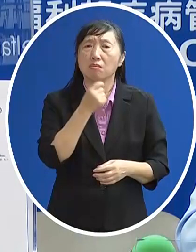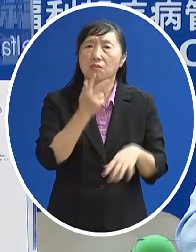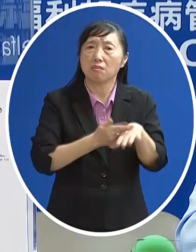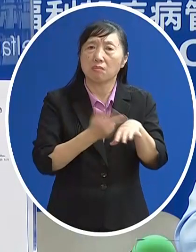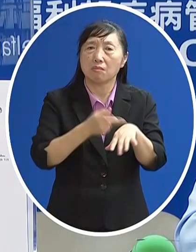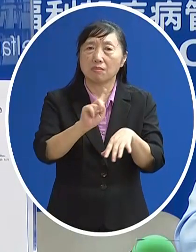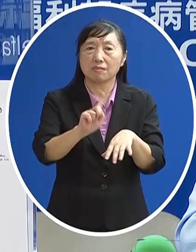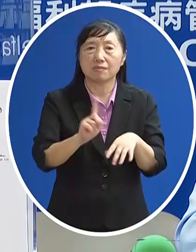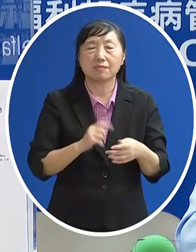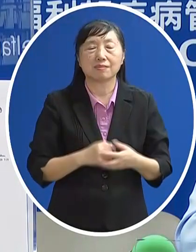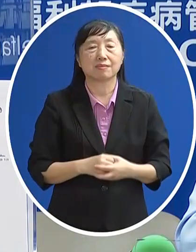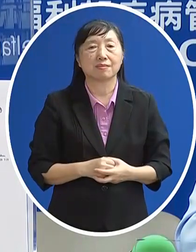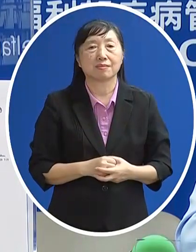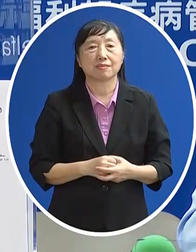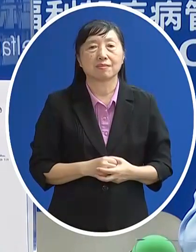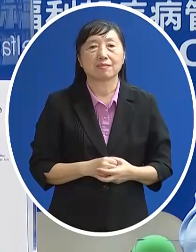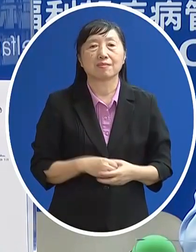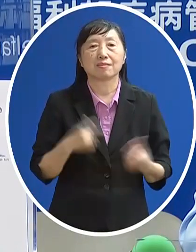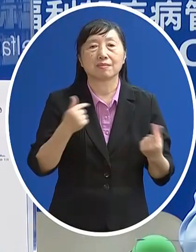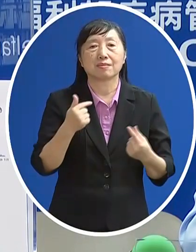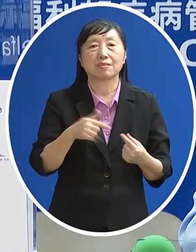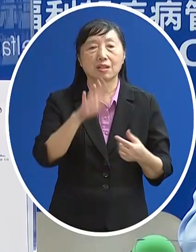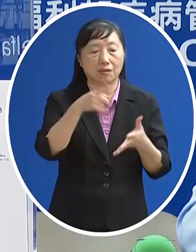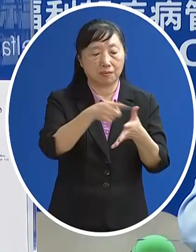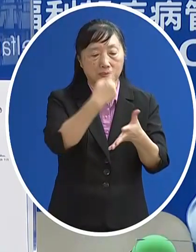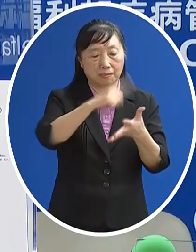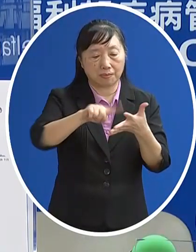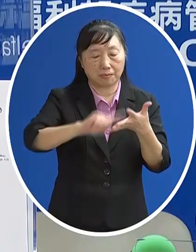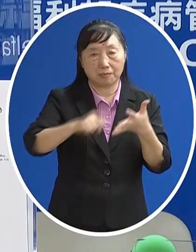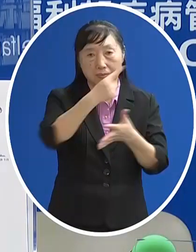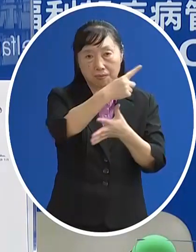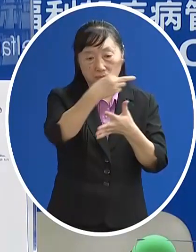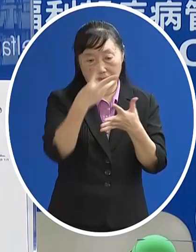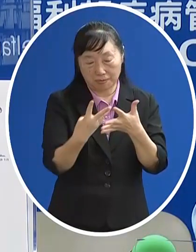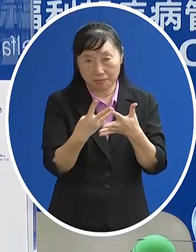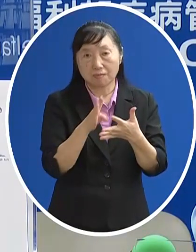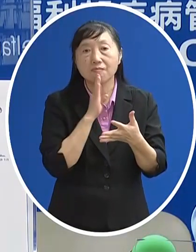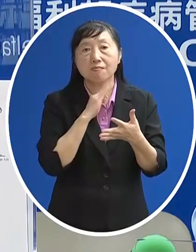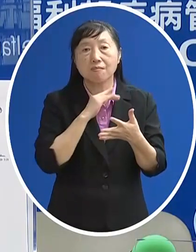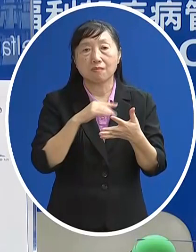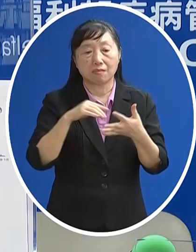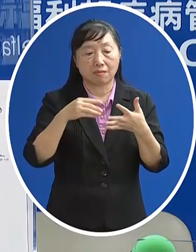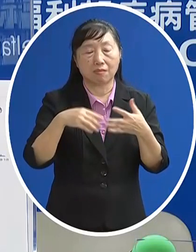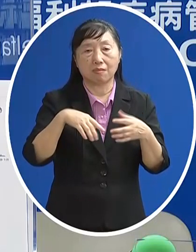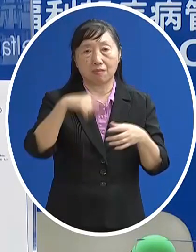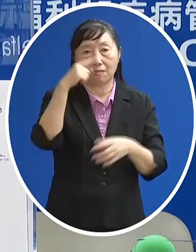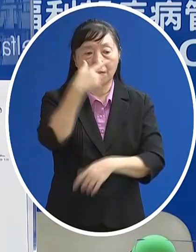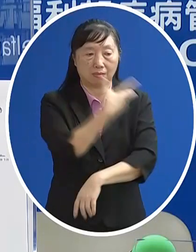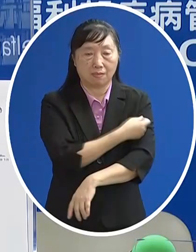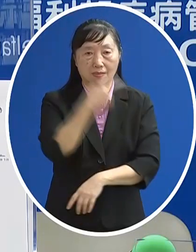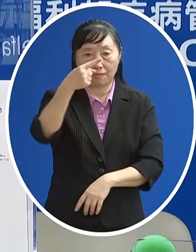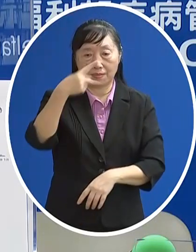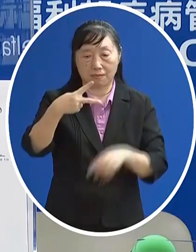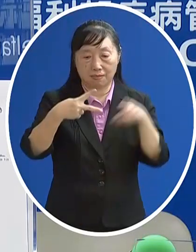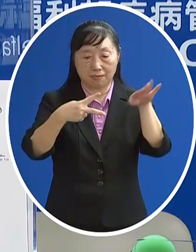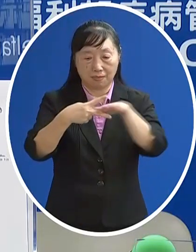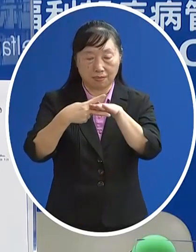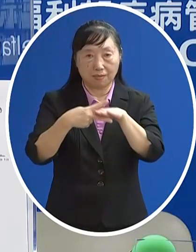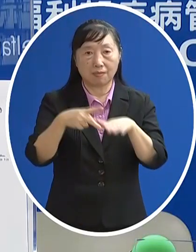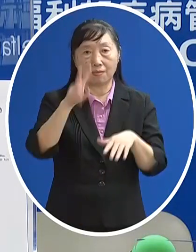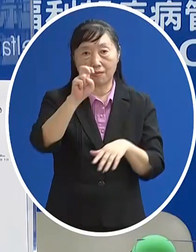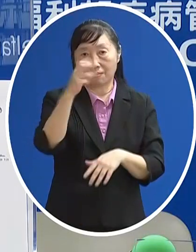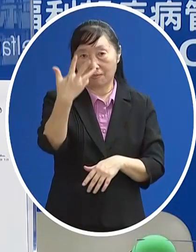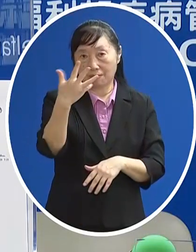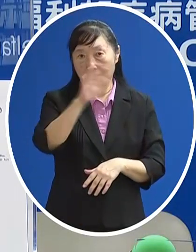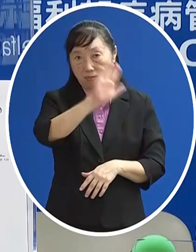在考量在哈在第一类、第三类，好，第二剂间隔八周以上哈可以交替 mRNA， 因为我们